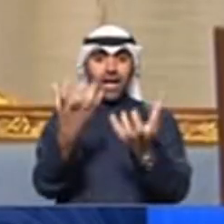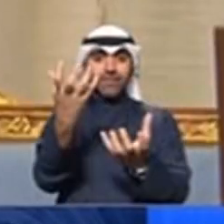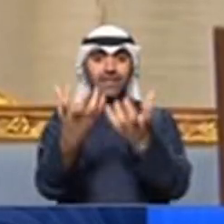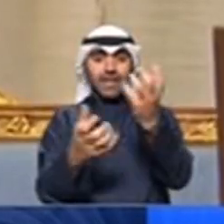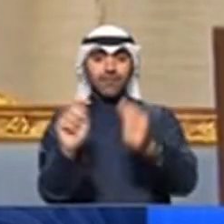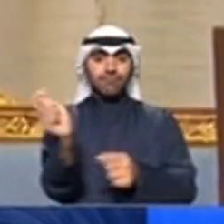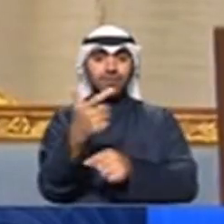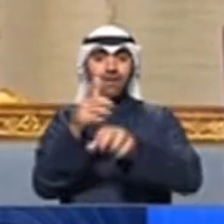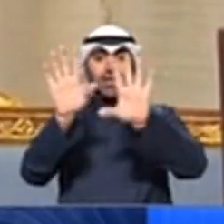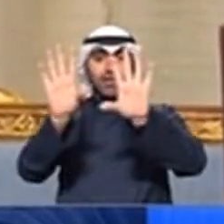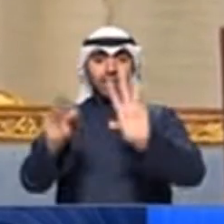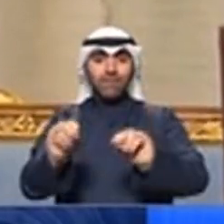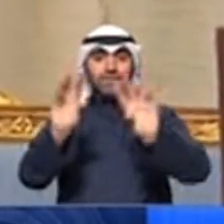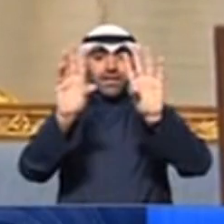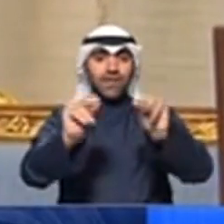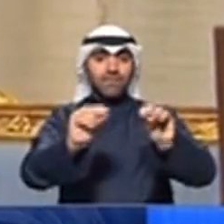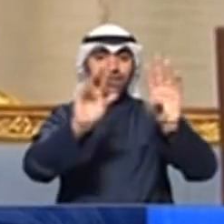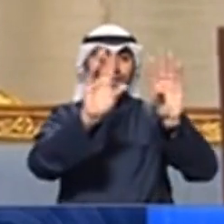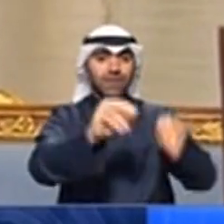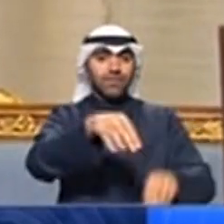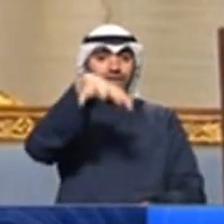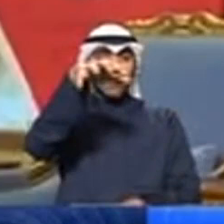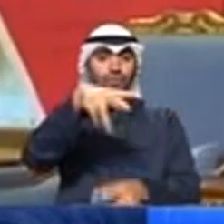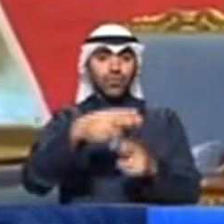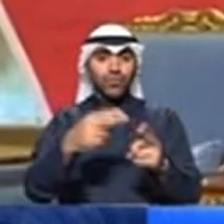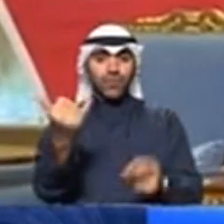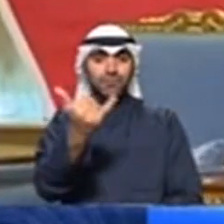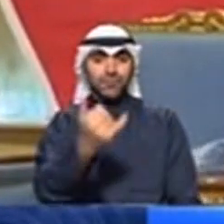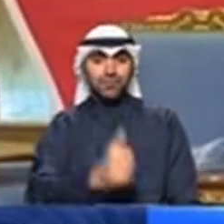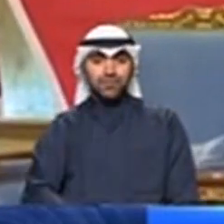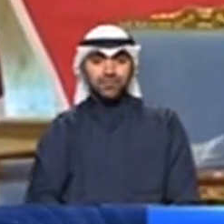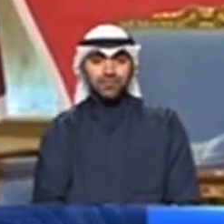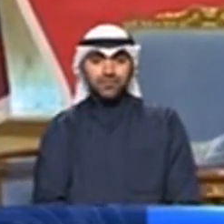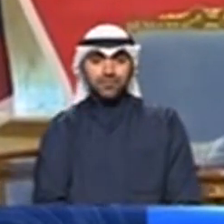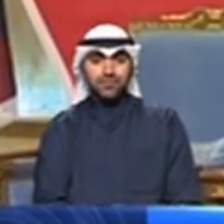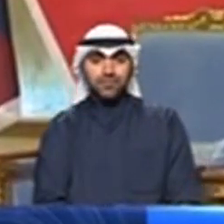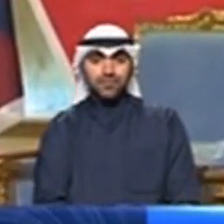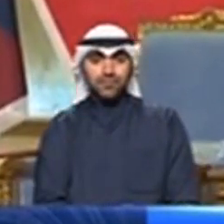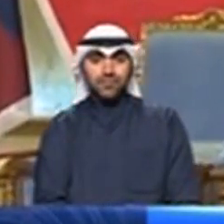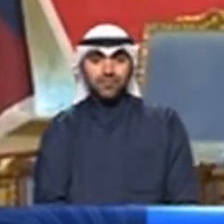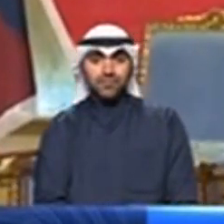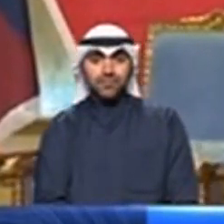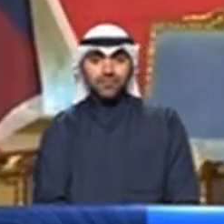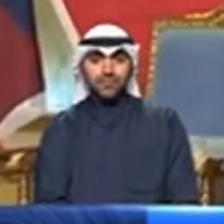الأمن المجتمعي، وسيكونون عند حسن الظن.